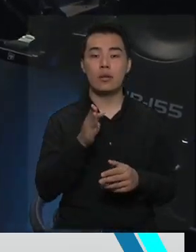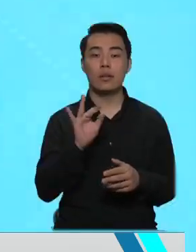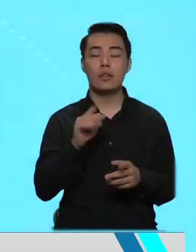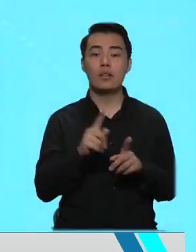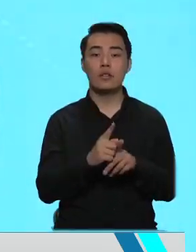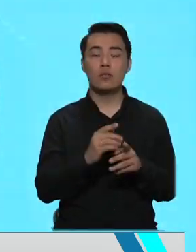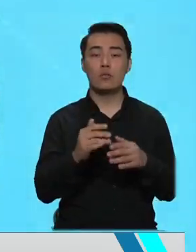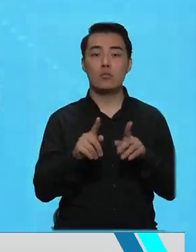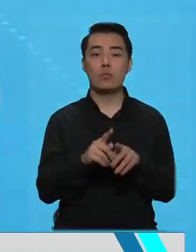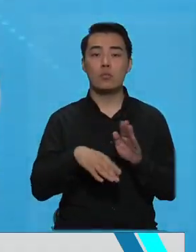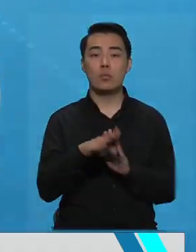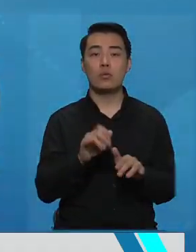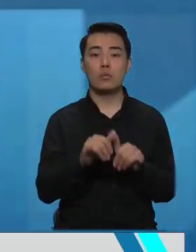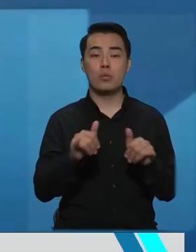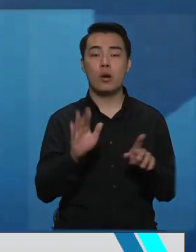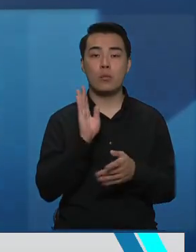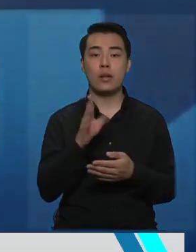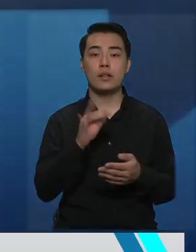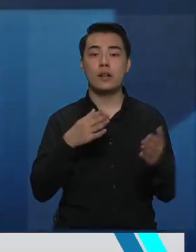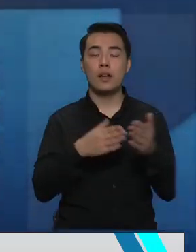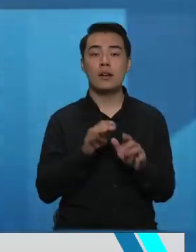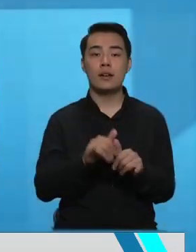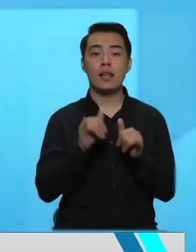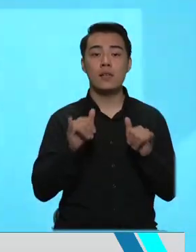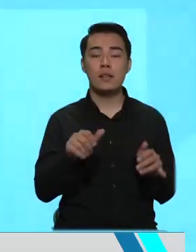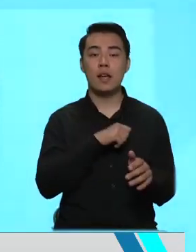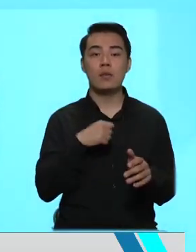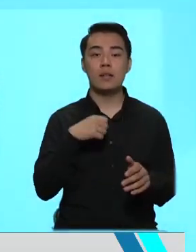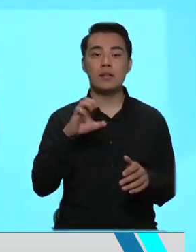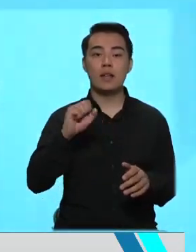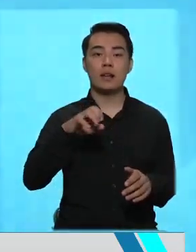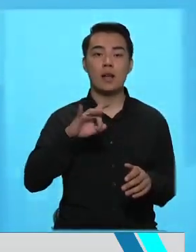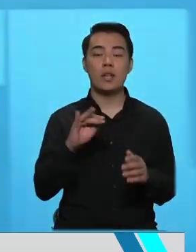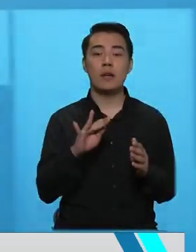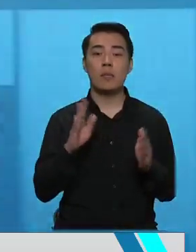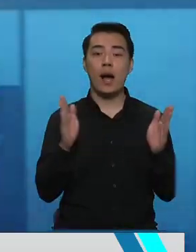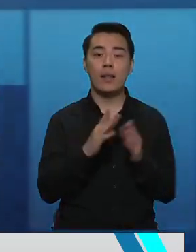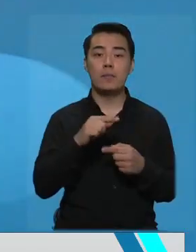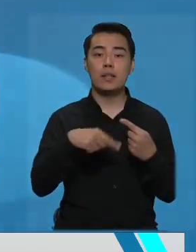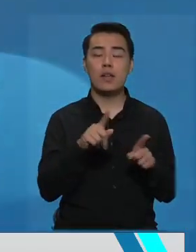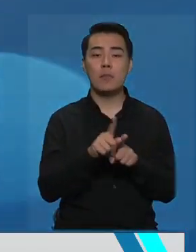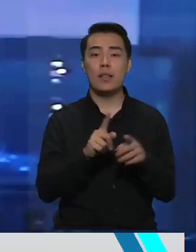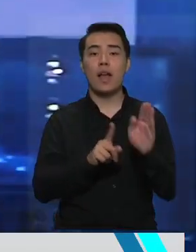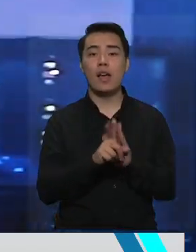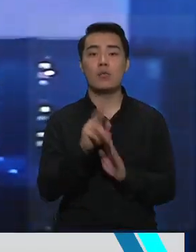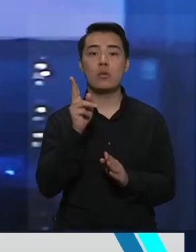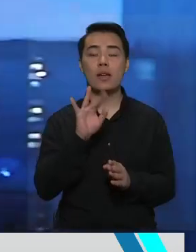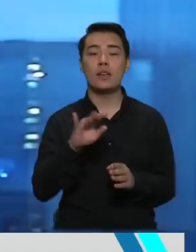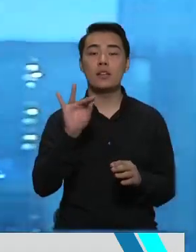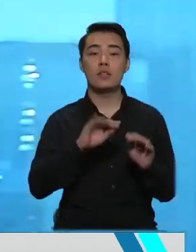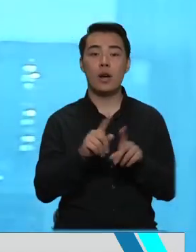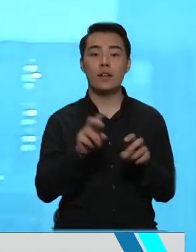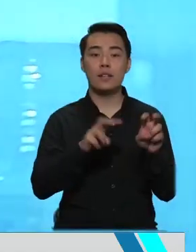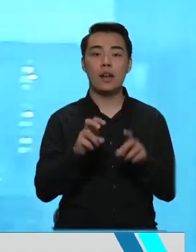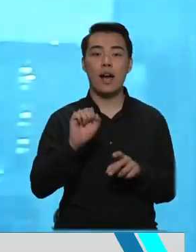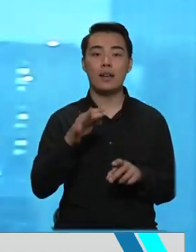дальше улучшать и нацелены на развивающийся стартапы и малый бизнес который только-только начинает ищ ет какой-то